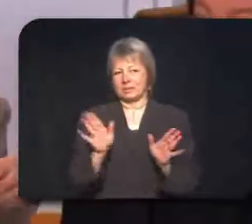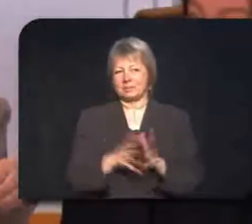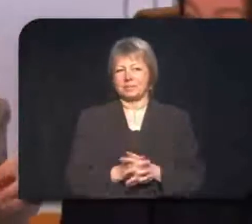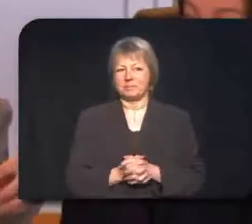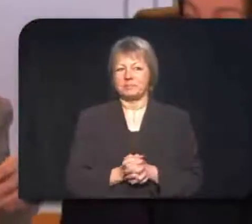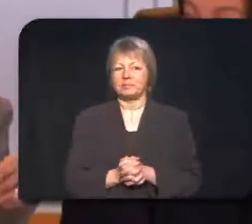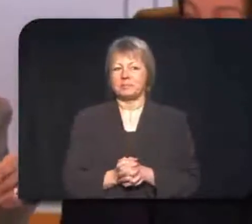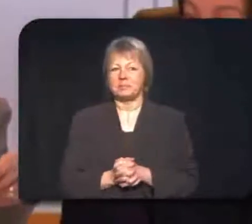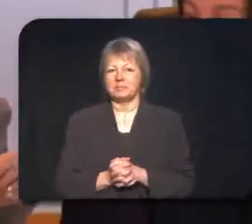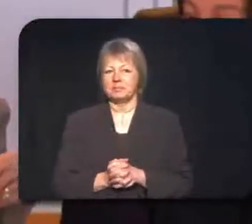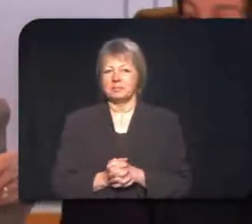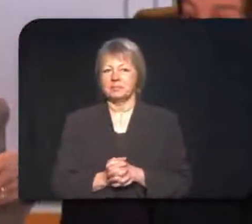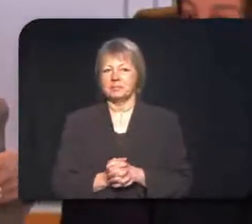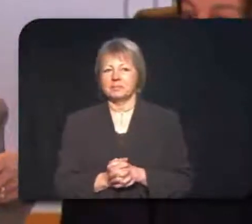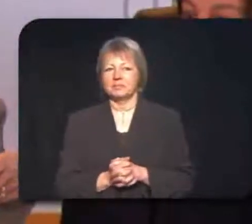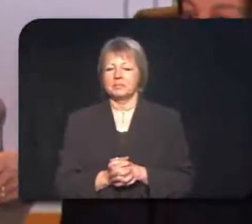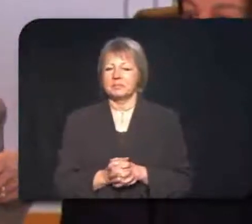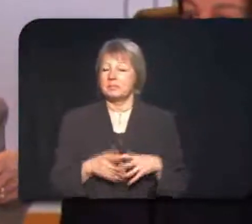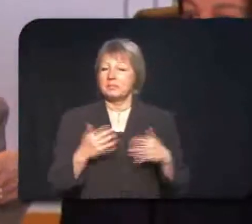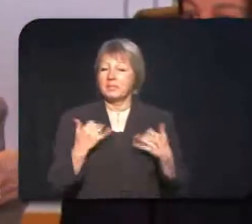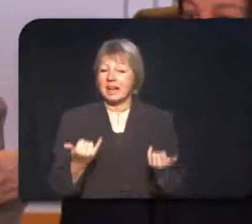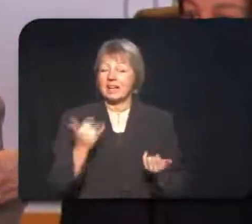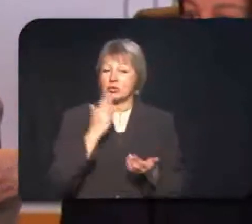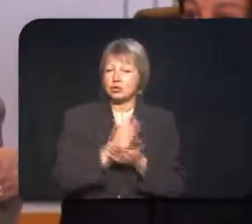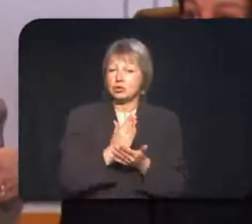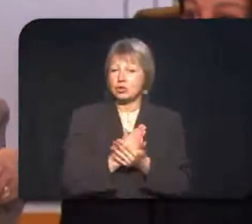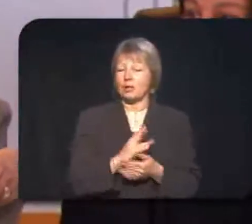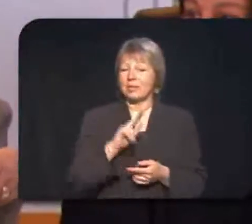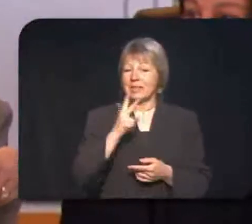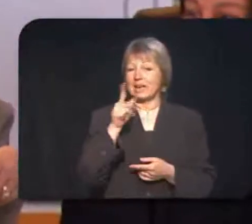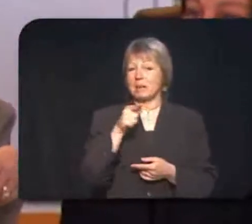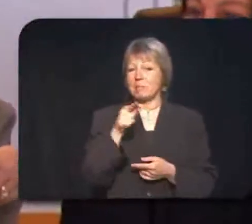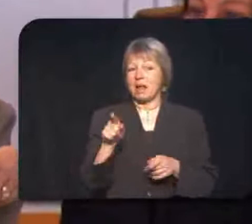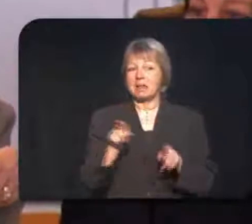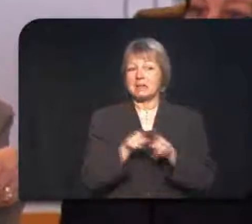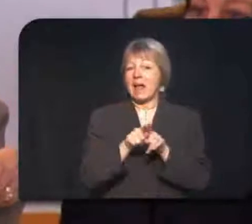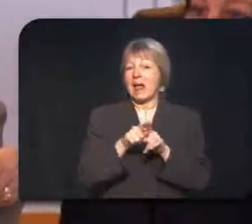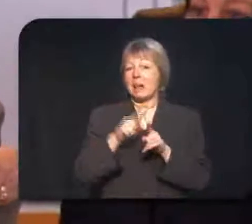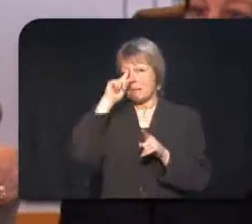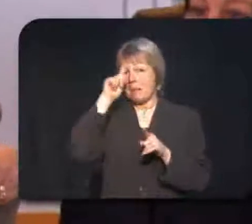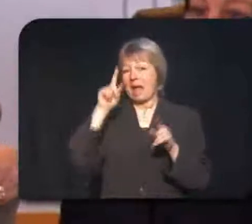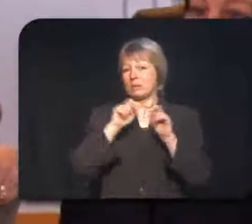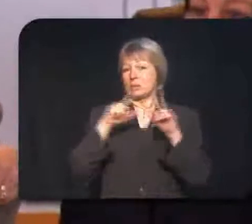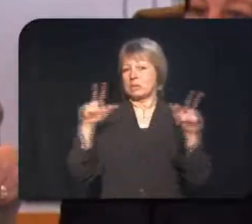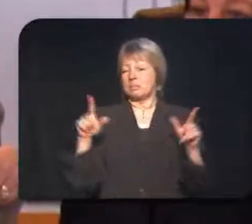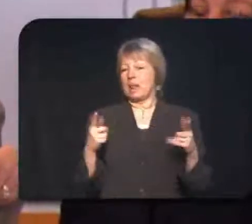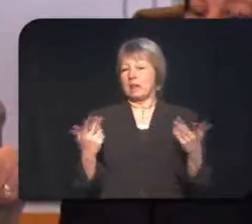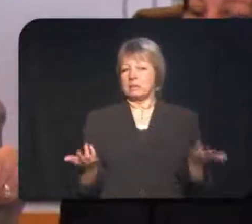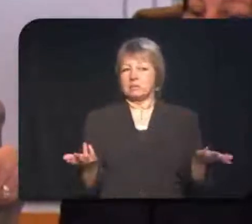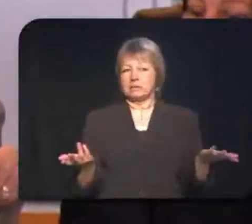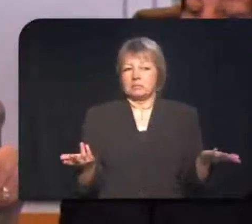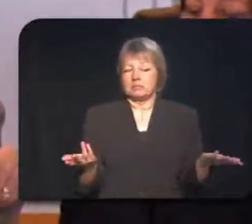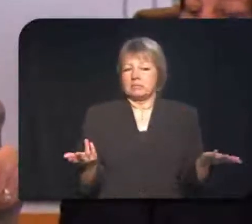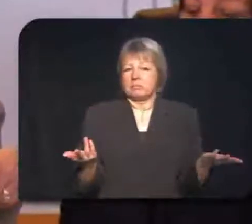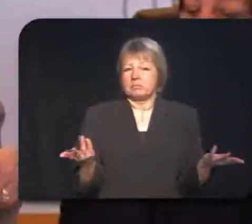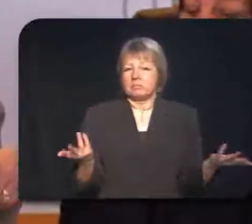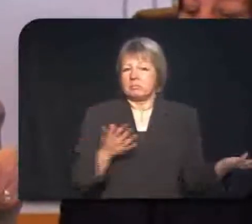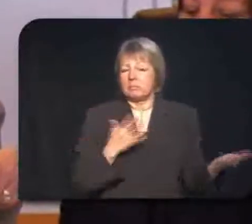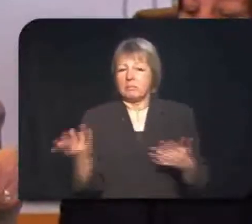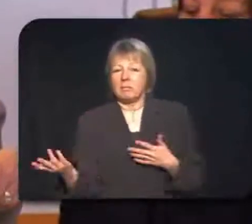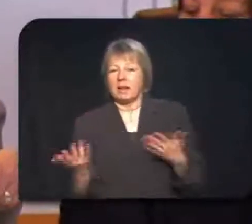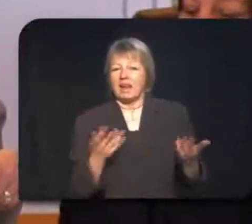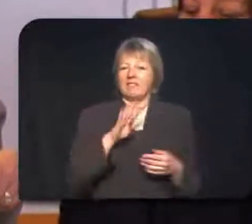ja ist ganz putzig ich habe mittlerweile zum dritten Mal das Gleiche Meinungsbild also es sind irgendwie alle total neugierig darauf ob ihr